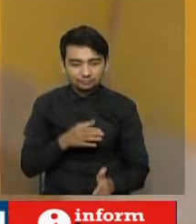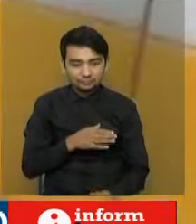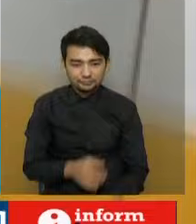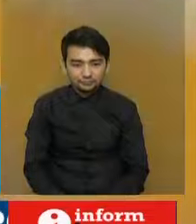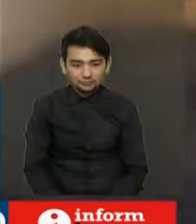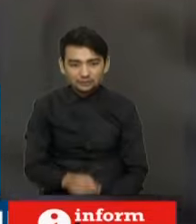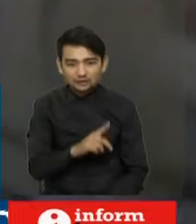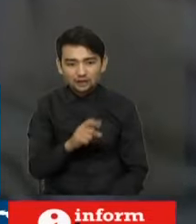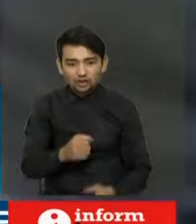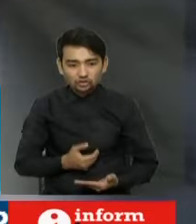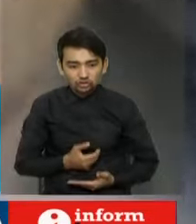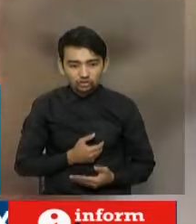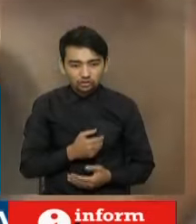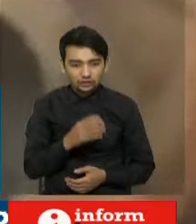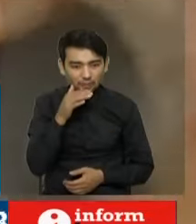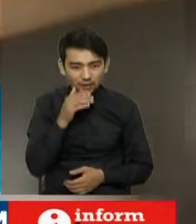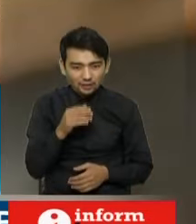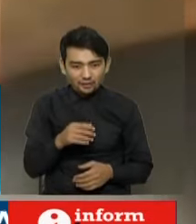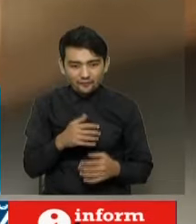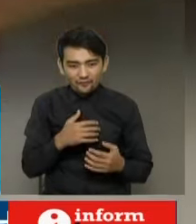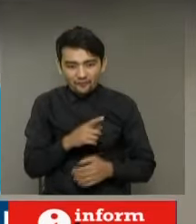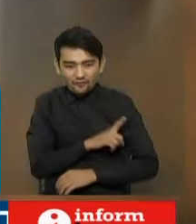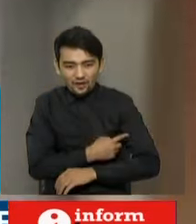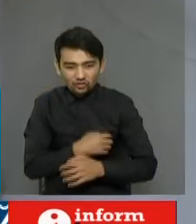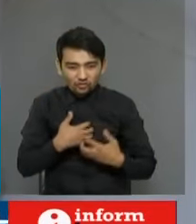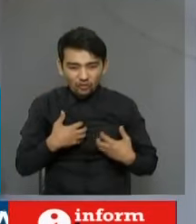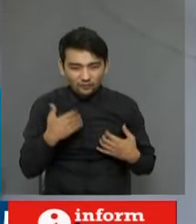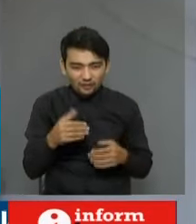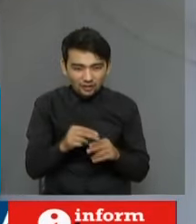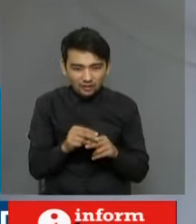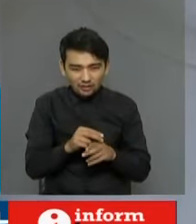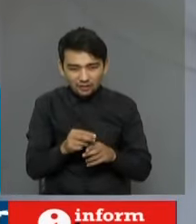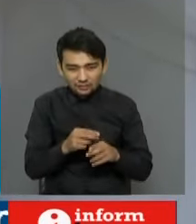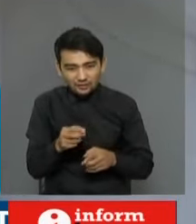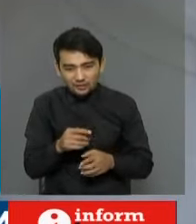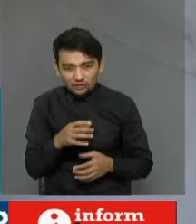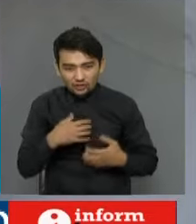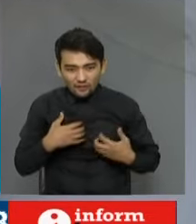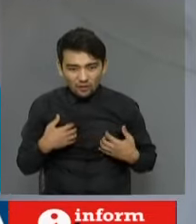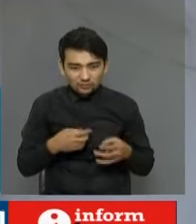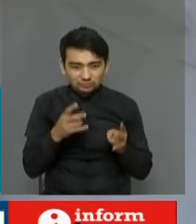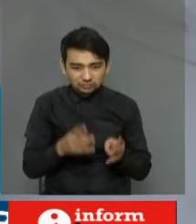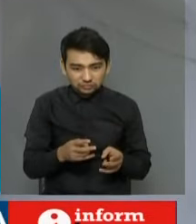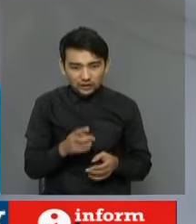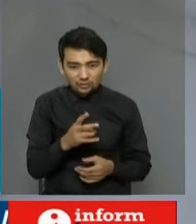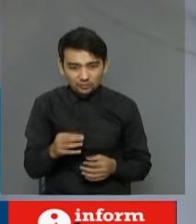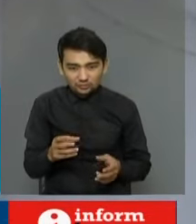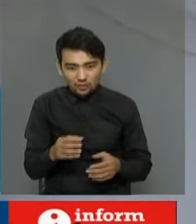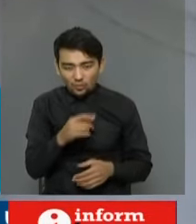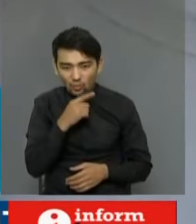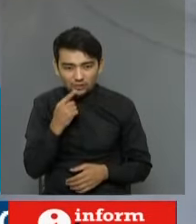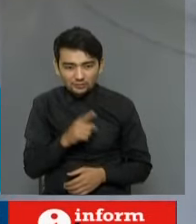За жизнь собаки борются волонтеры и ветеринарные врачи. С тяжелыми травмами животное удалось доставить